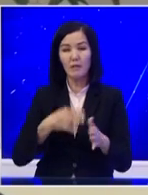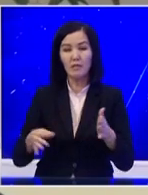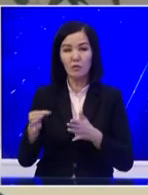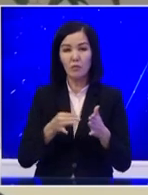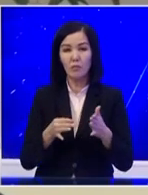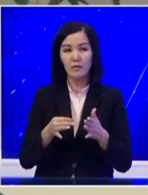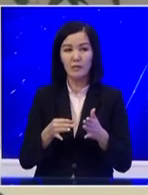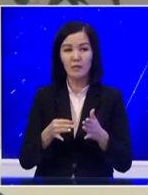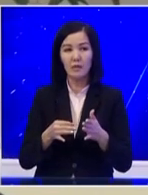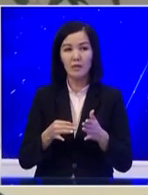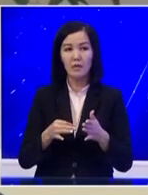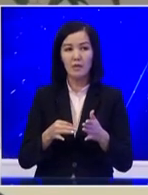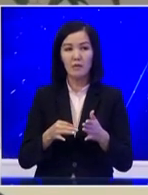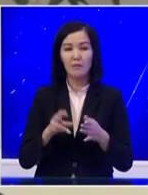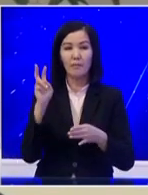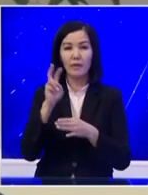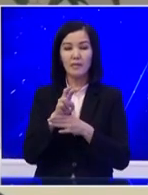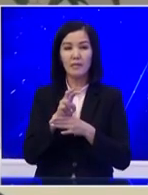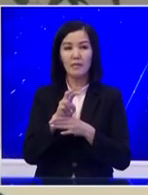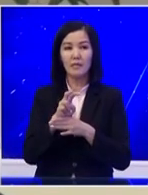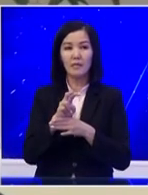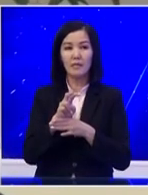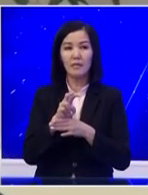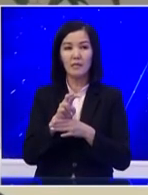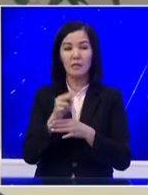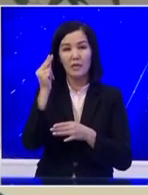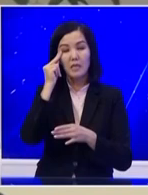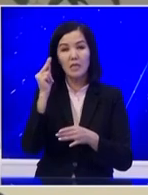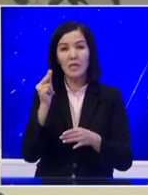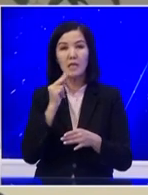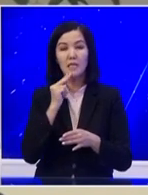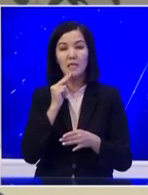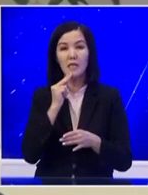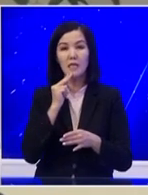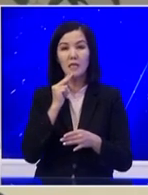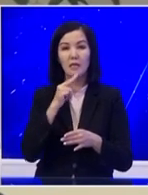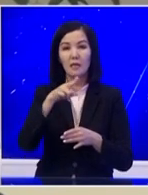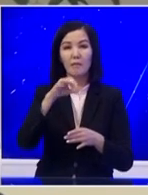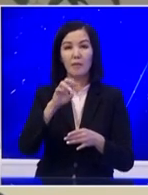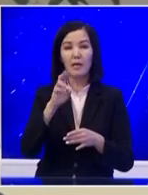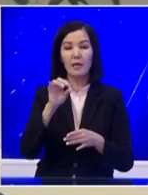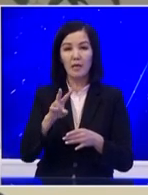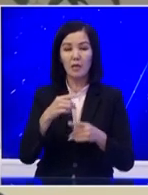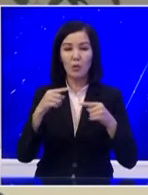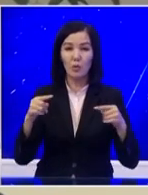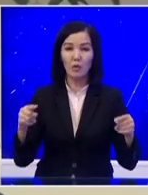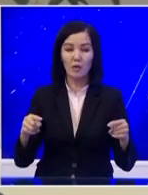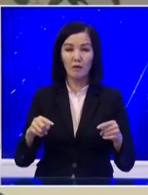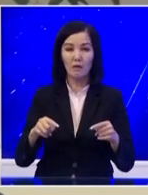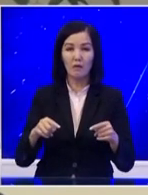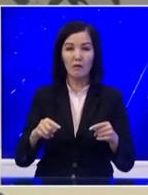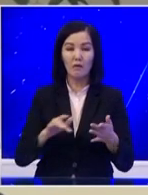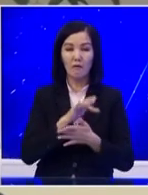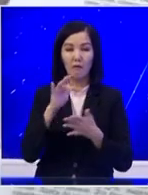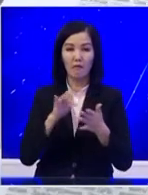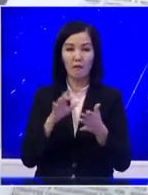Даже довелось посетить столицу Китайской Народной Республики Пекин и в других